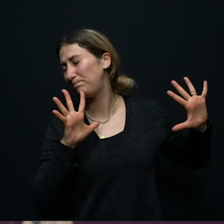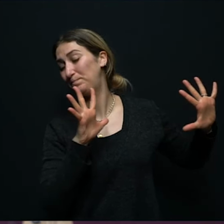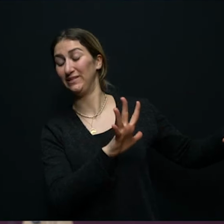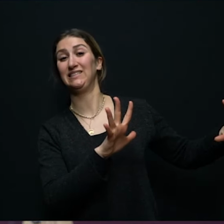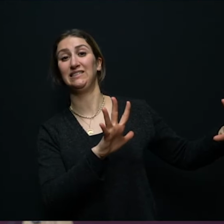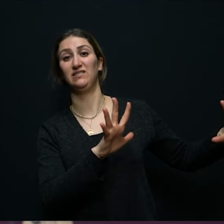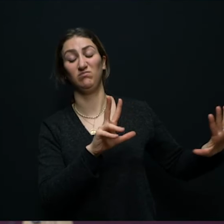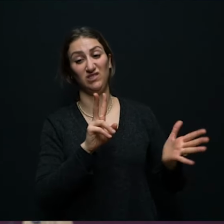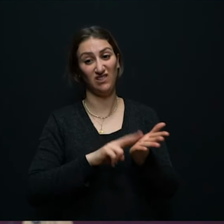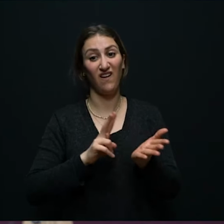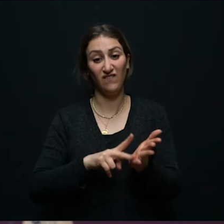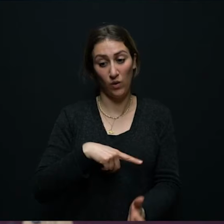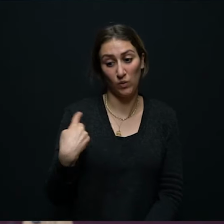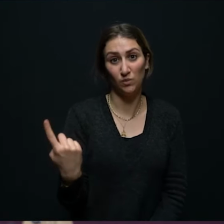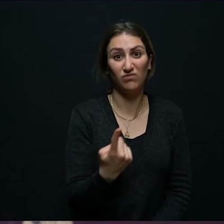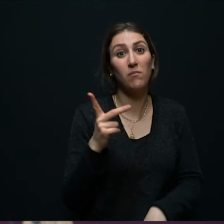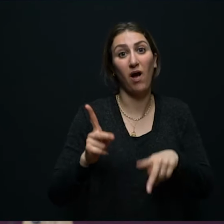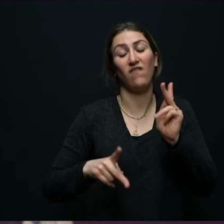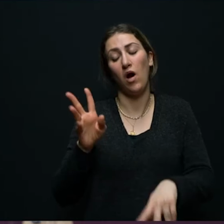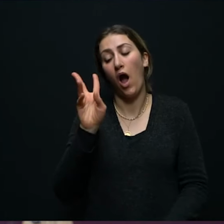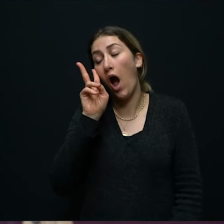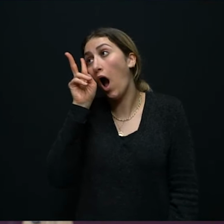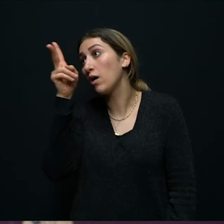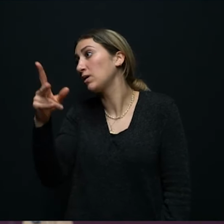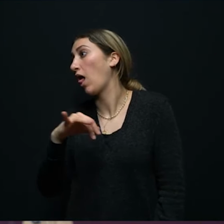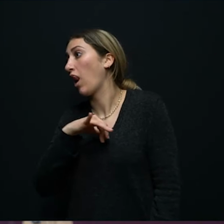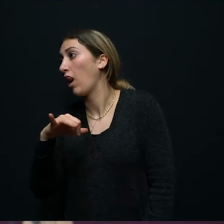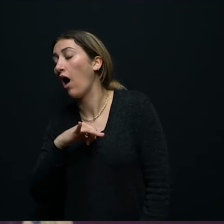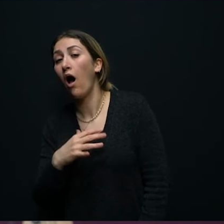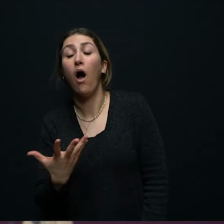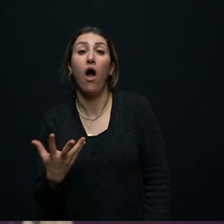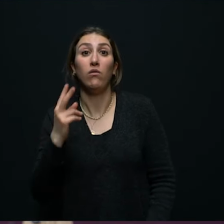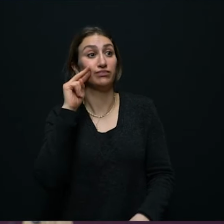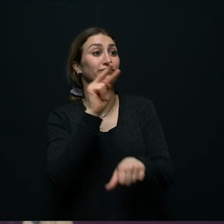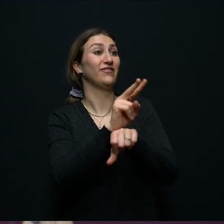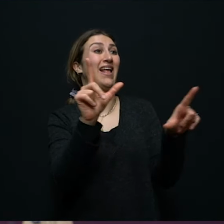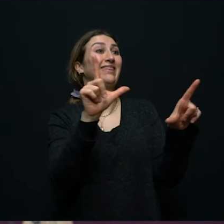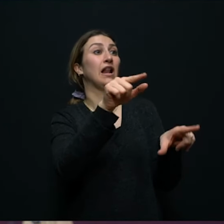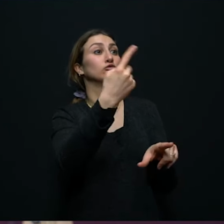est habitué à voir des adultères à la télévision